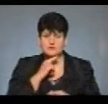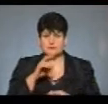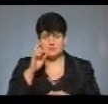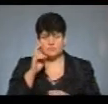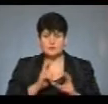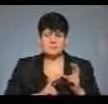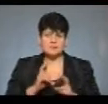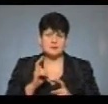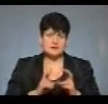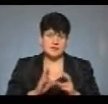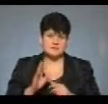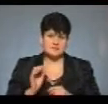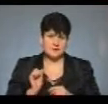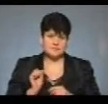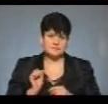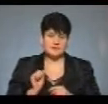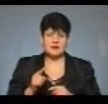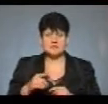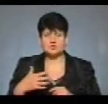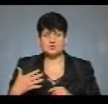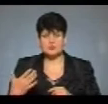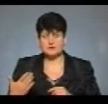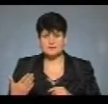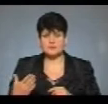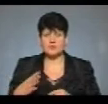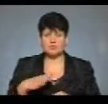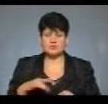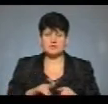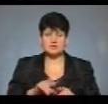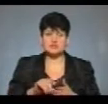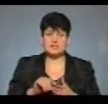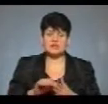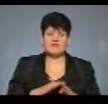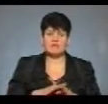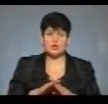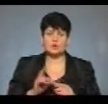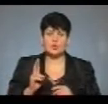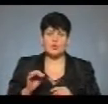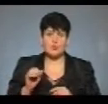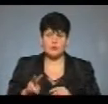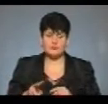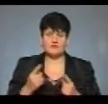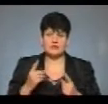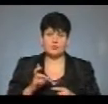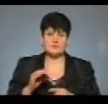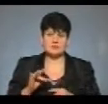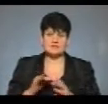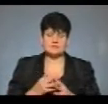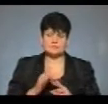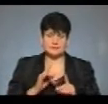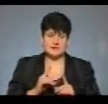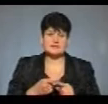підприємства Великобірківської селищної ради, а з іншої сторони була також членом виконкому Великобірківської селищної ради. Так?